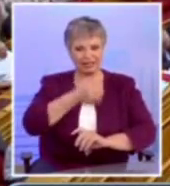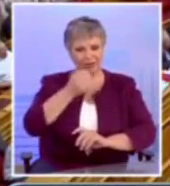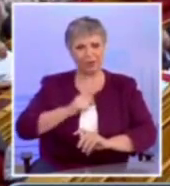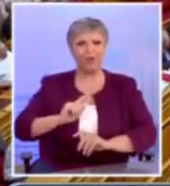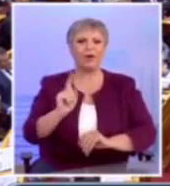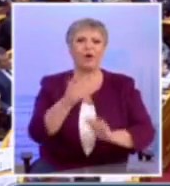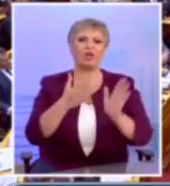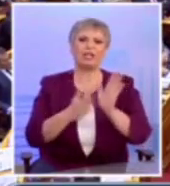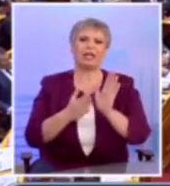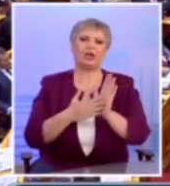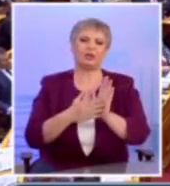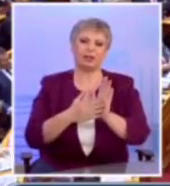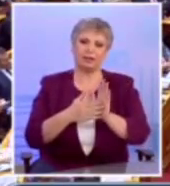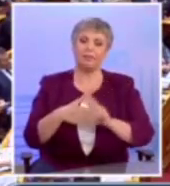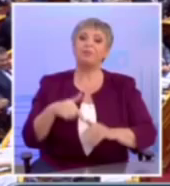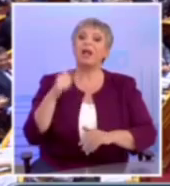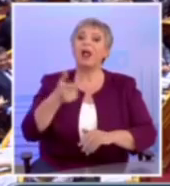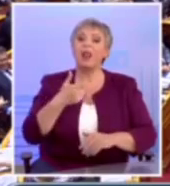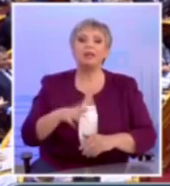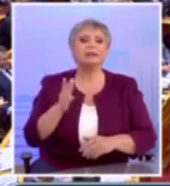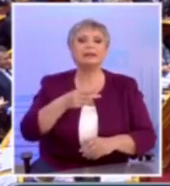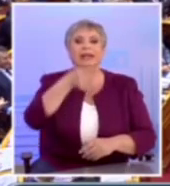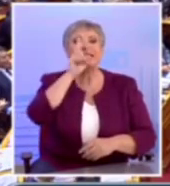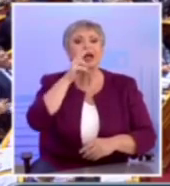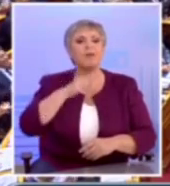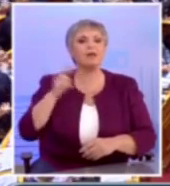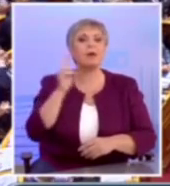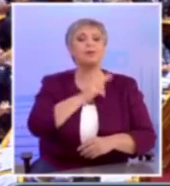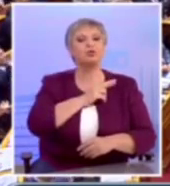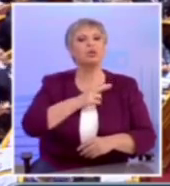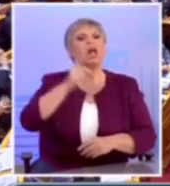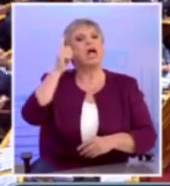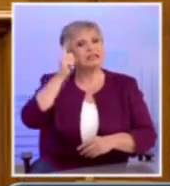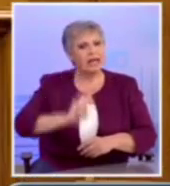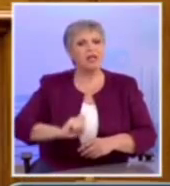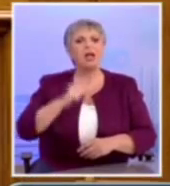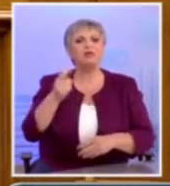Άρα το συμπέρασμα είναι ότι η κυρία Μέρκελ ξέρει καλύτερα ποδόσφαιρο από ό,τι ξέρω εγώ.